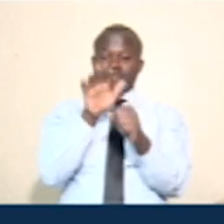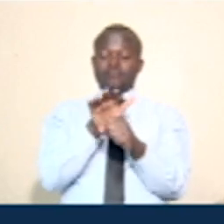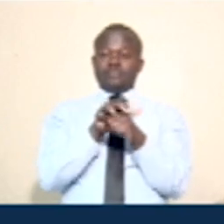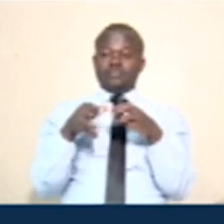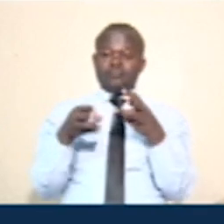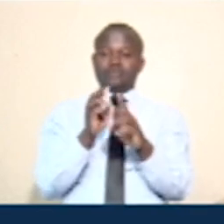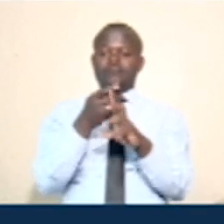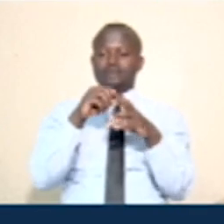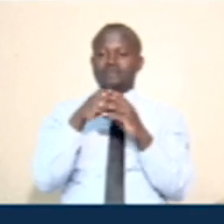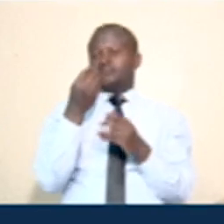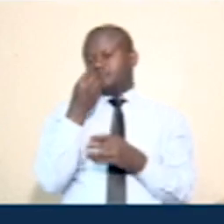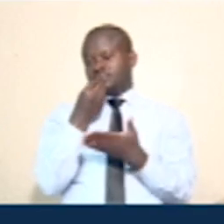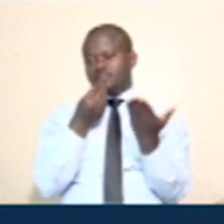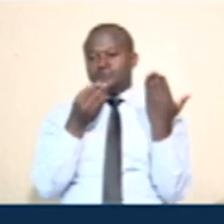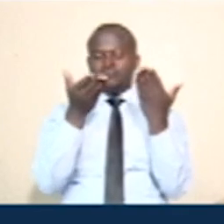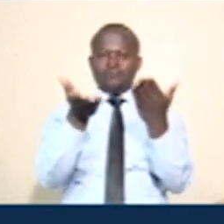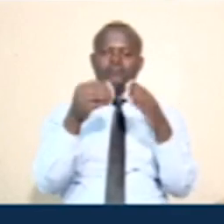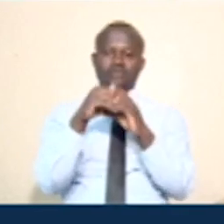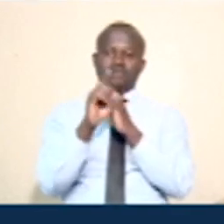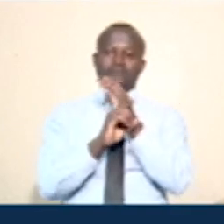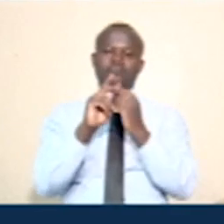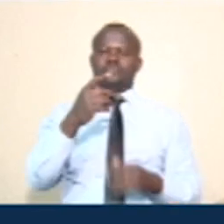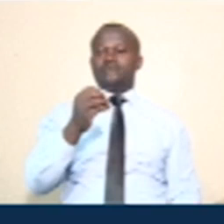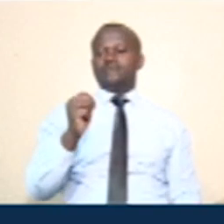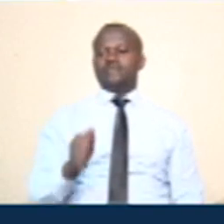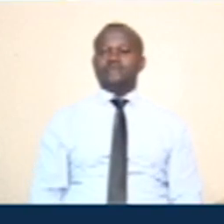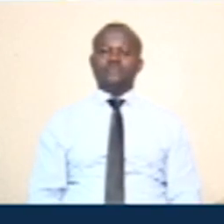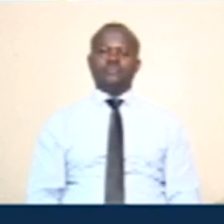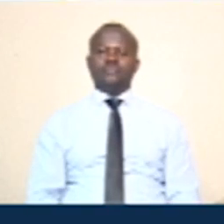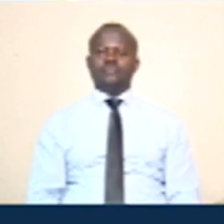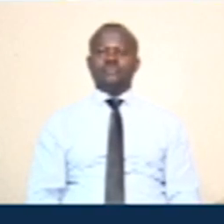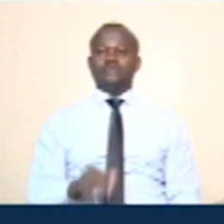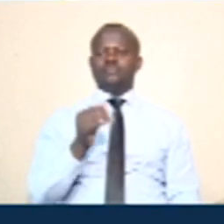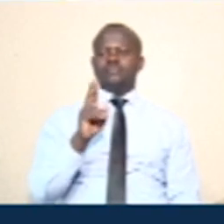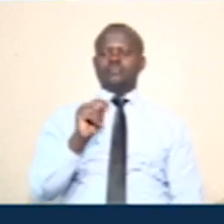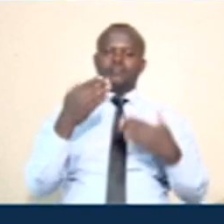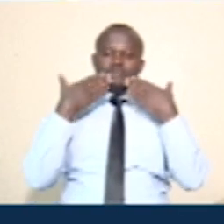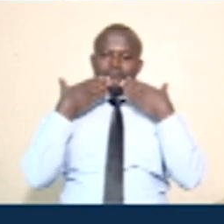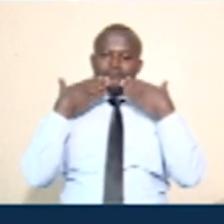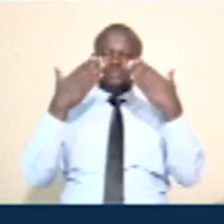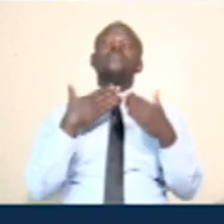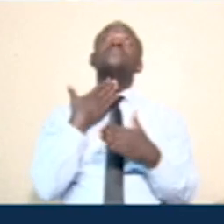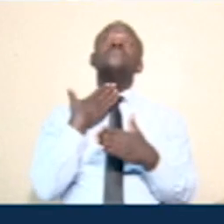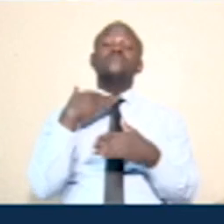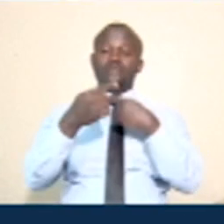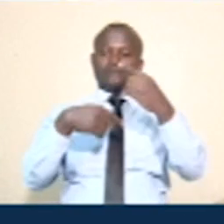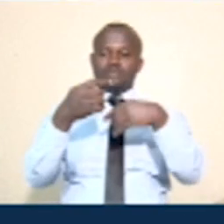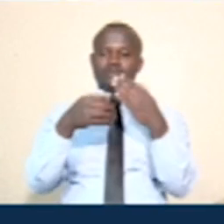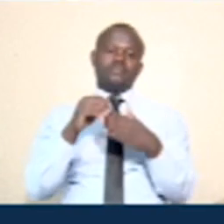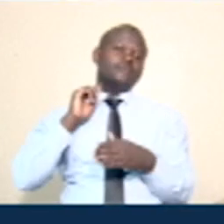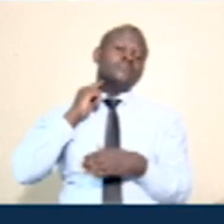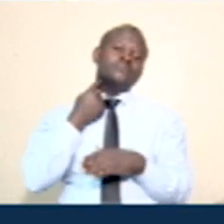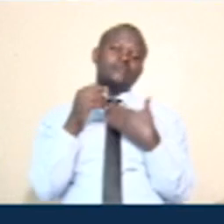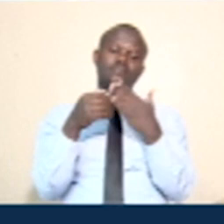buryo ibikomoka ku biribwa bihari hano mu karere ka Ngoma John Bicamaka turagushimiye tubifurize gukomeza